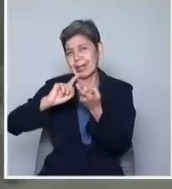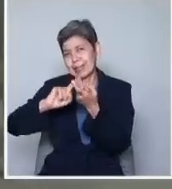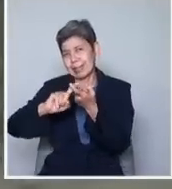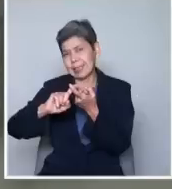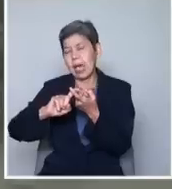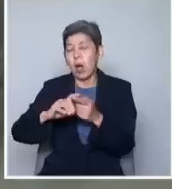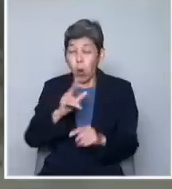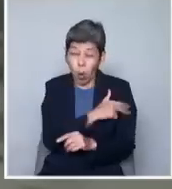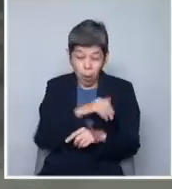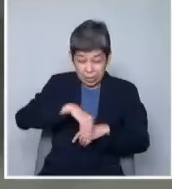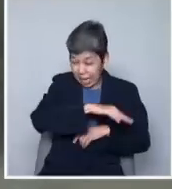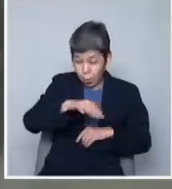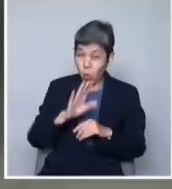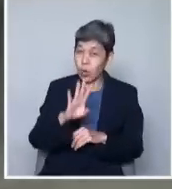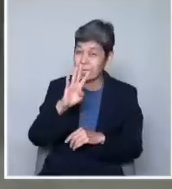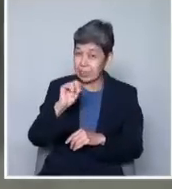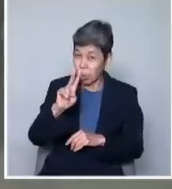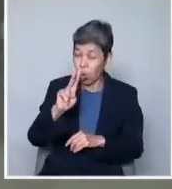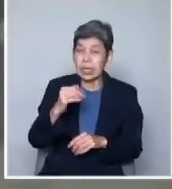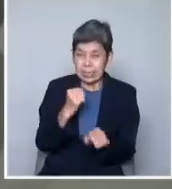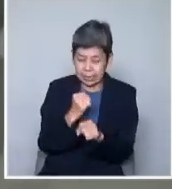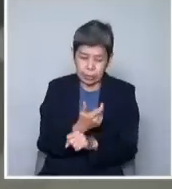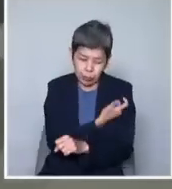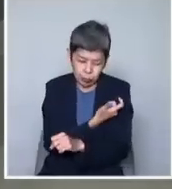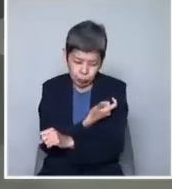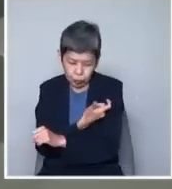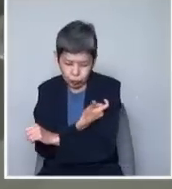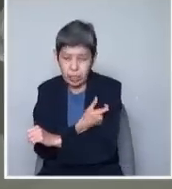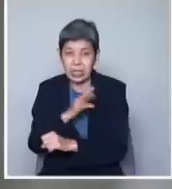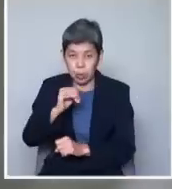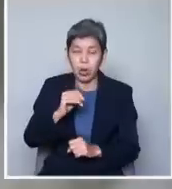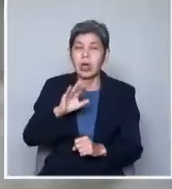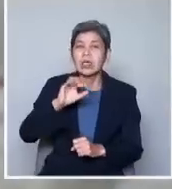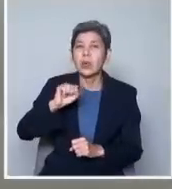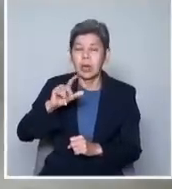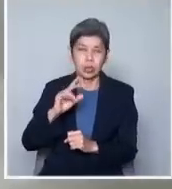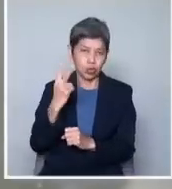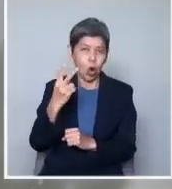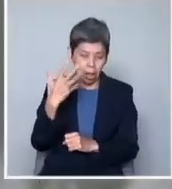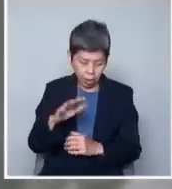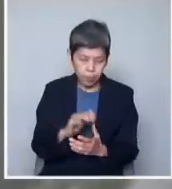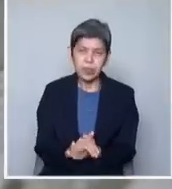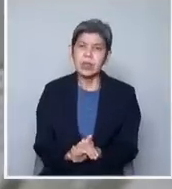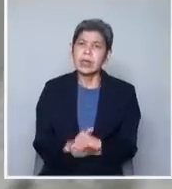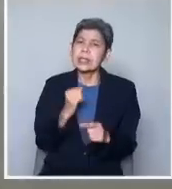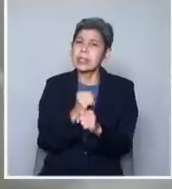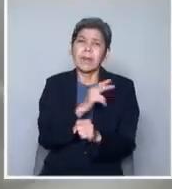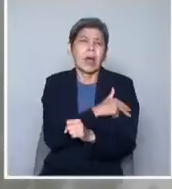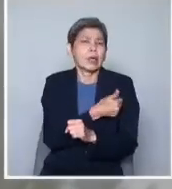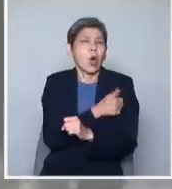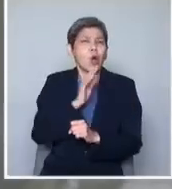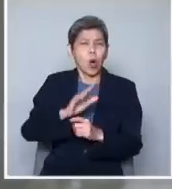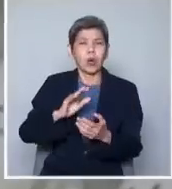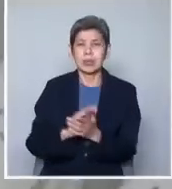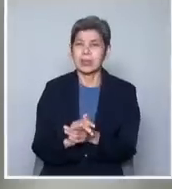ากจำนวนคุณหมอทั้งหมด42คนที่ได้รับการฉีดวัคซีน Sputnik 5ครบ2เข็มแล้วหน่วยงานสาธารณสุขประ